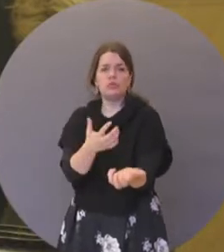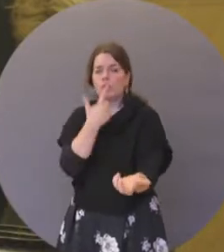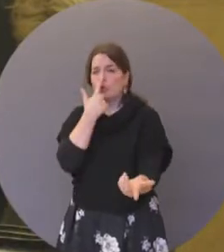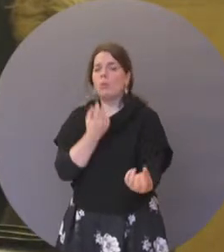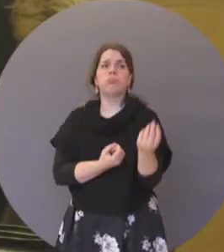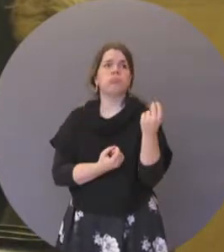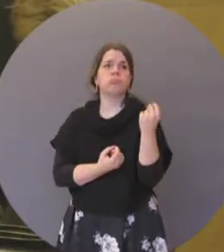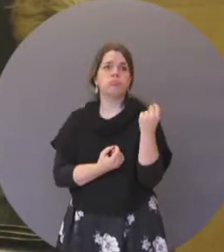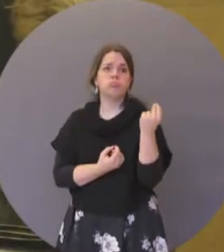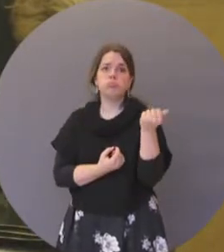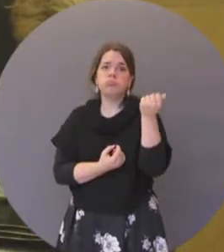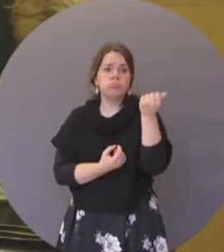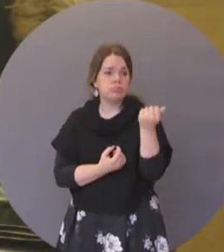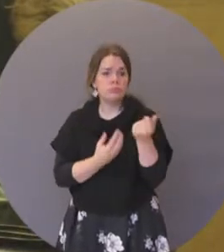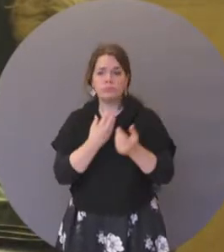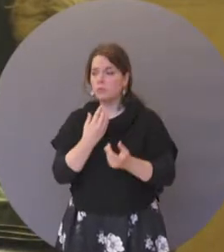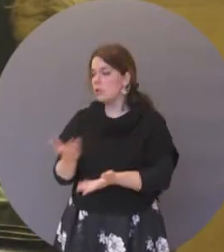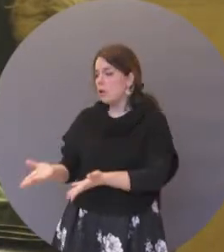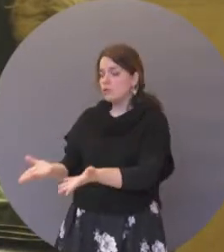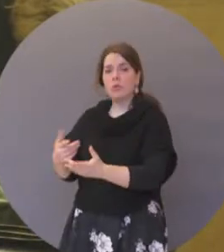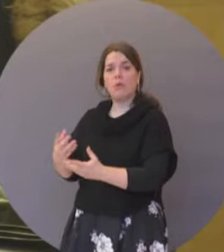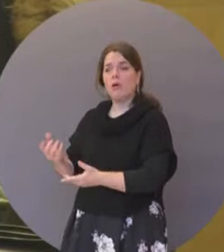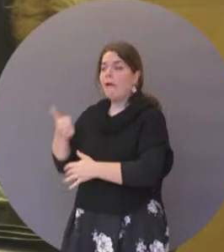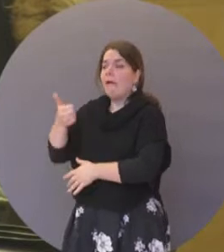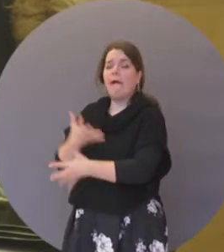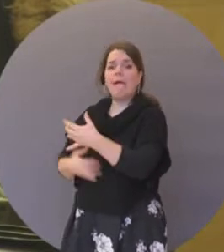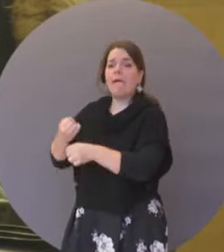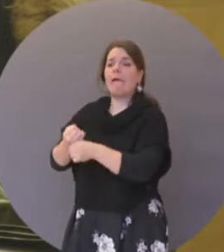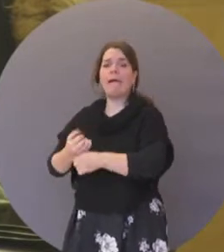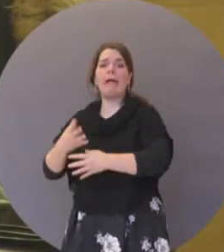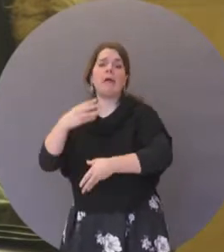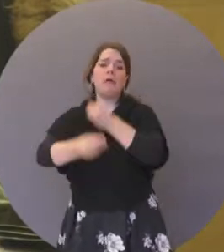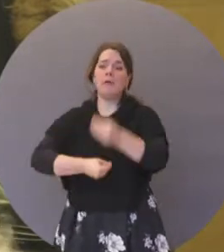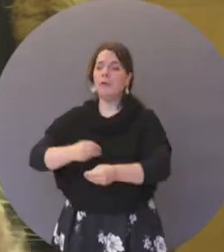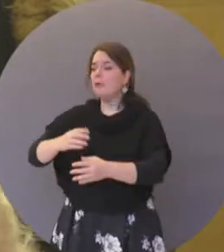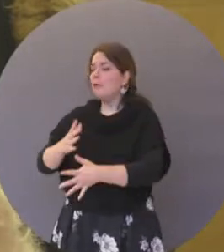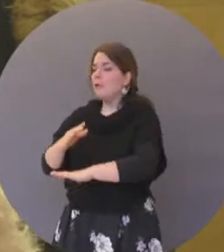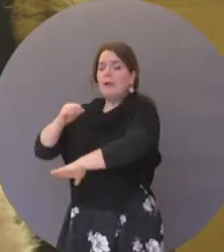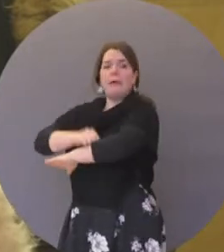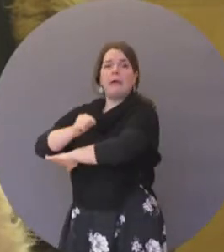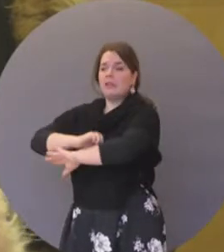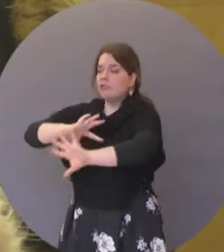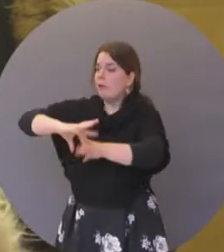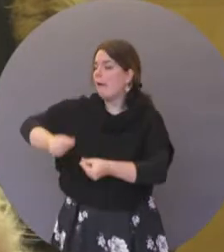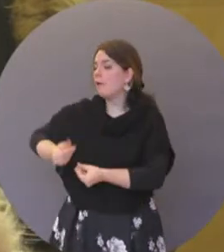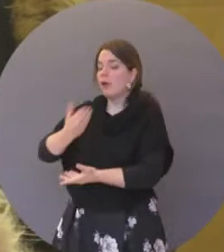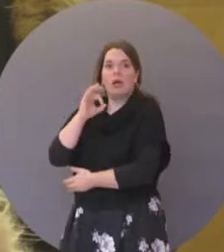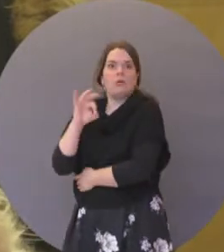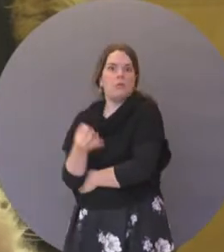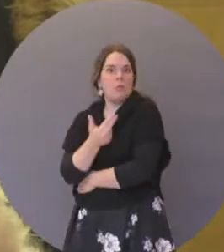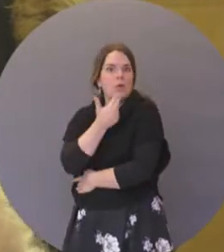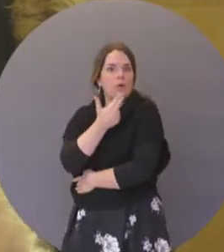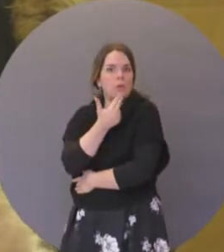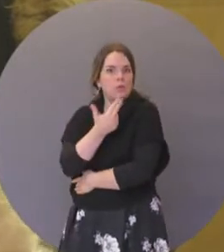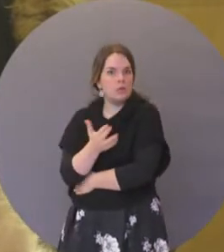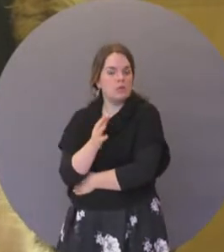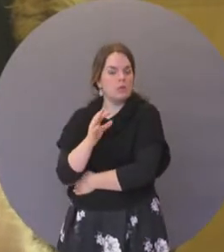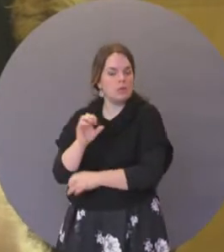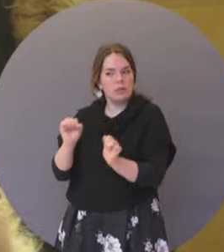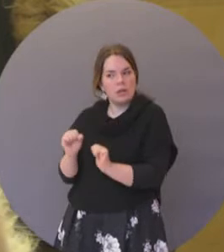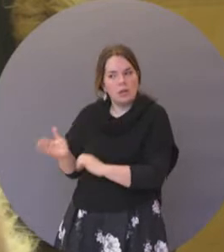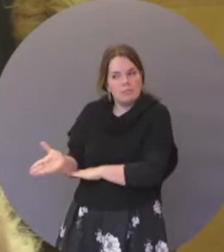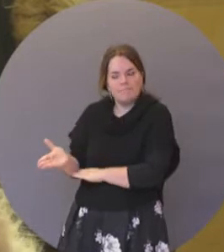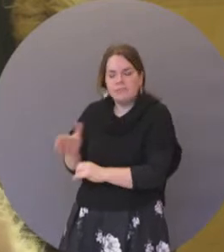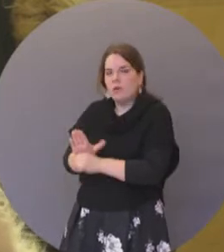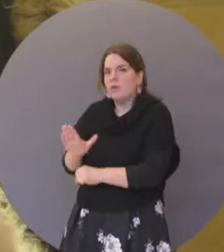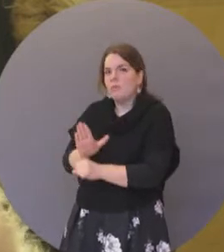selon nous par des dispositifs ciblés des guichets qui s'y utile soit-il doivent s'inscrire dans des stratégies